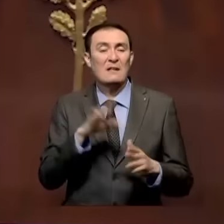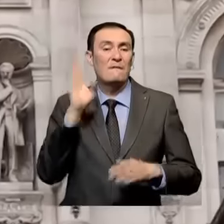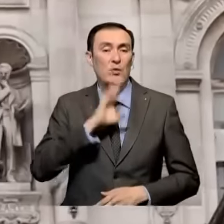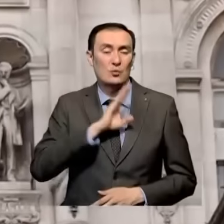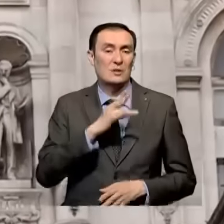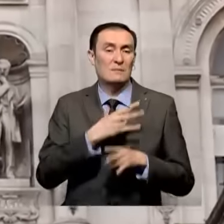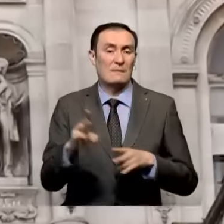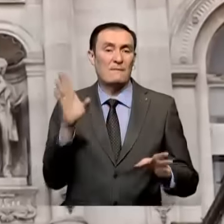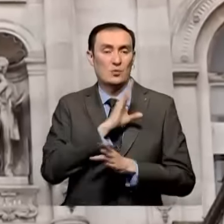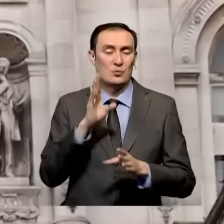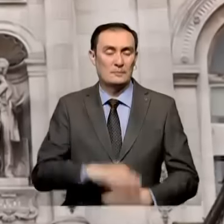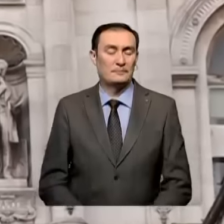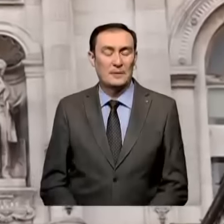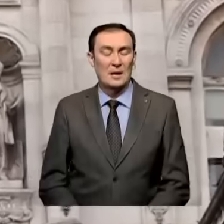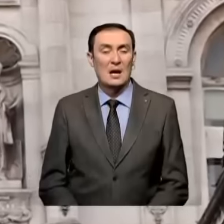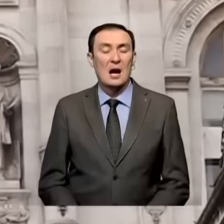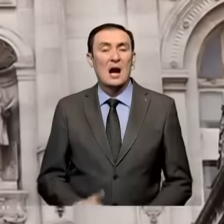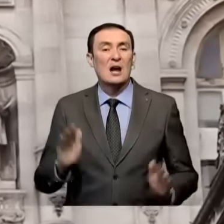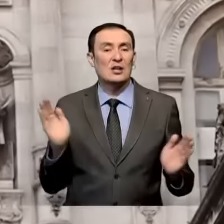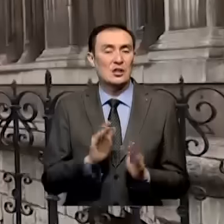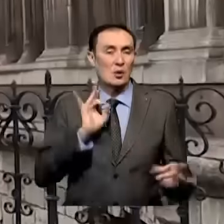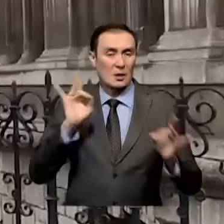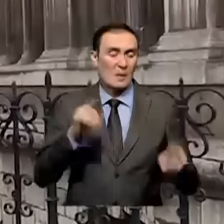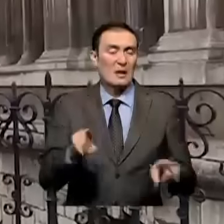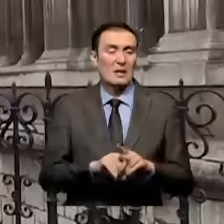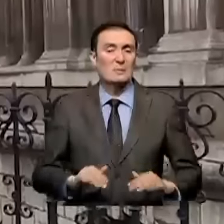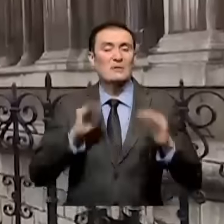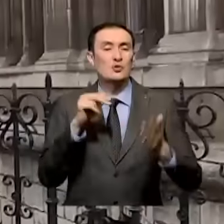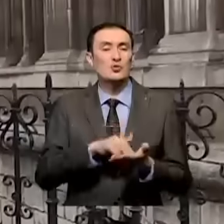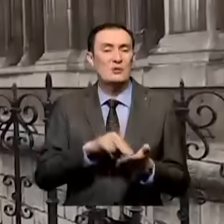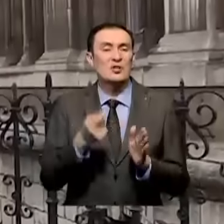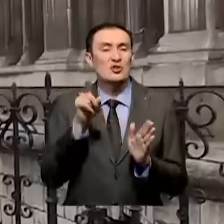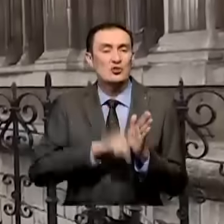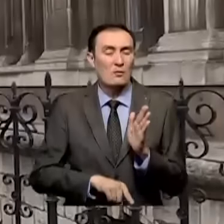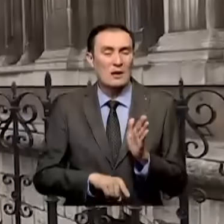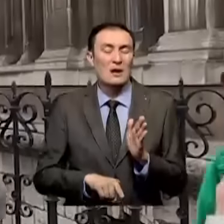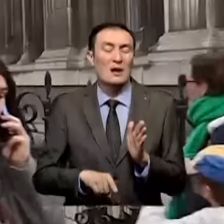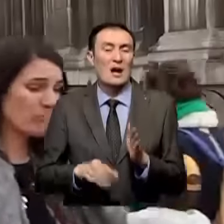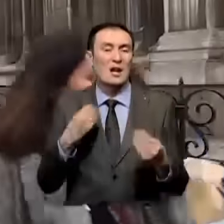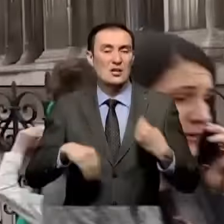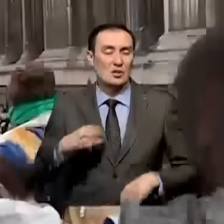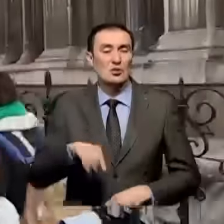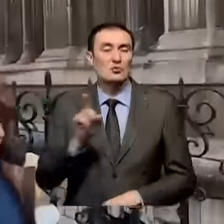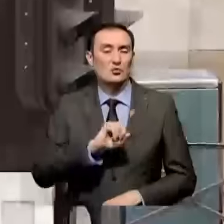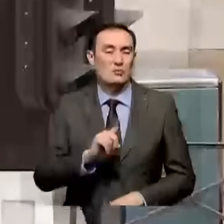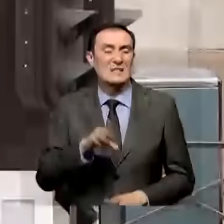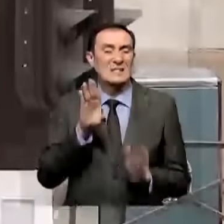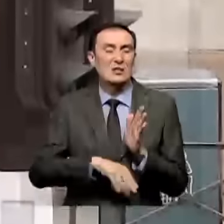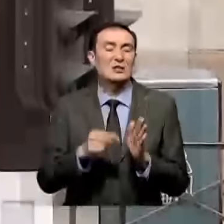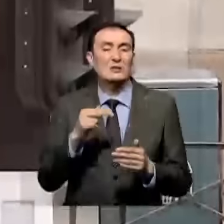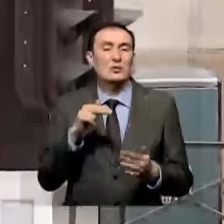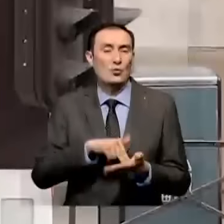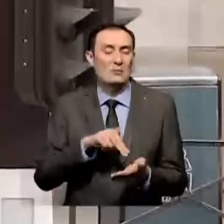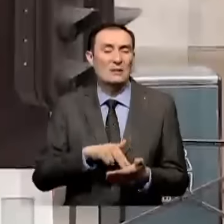среду. Новый закон вводит ограничения на рекламу, но также повысит стоимость дешевой, неэкологичной одежды с тем, чтобы снизить цену на